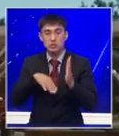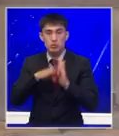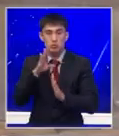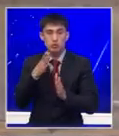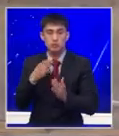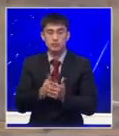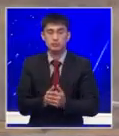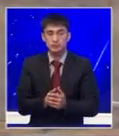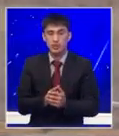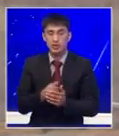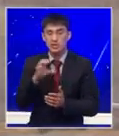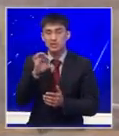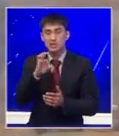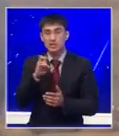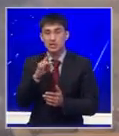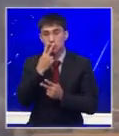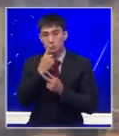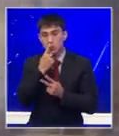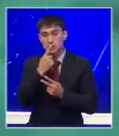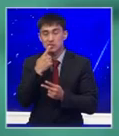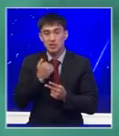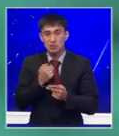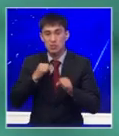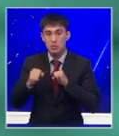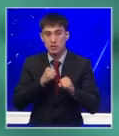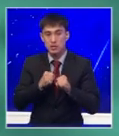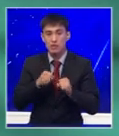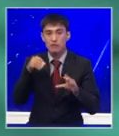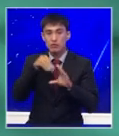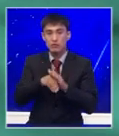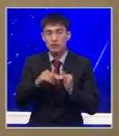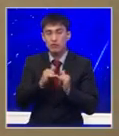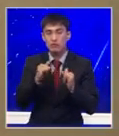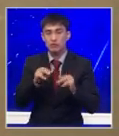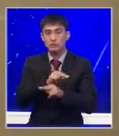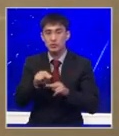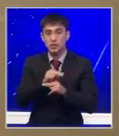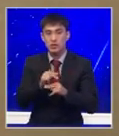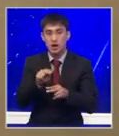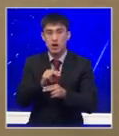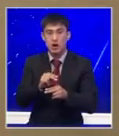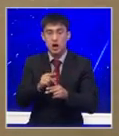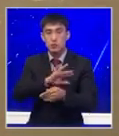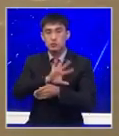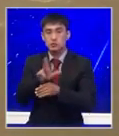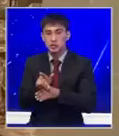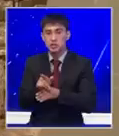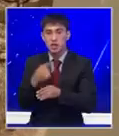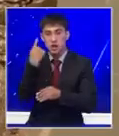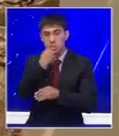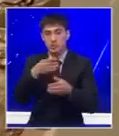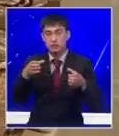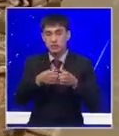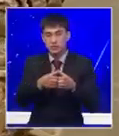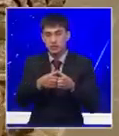стороны. Сержанты, как наиболее близкие к солдатам командиры, вносят неоценимый вклад в воспитание, обучение и обеспечение личного